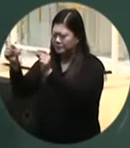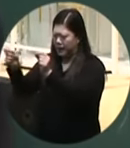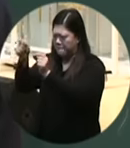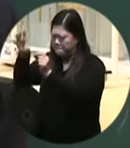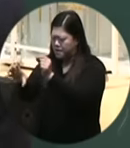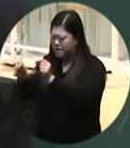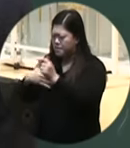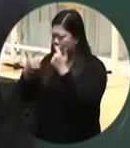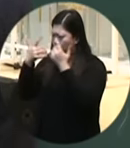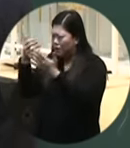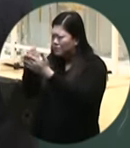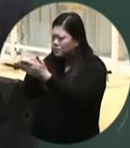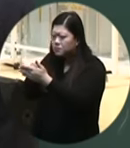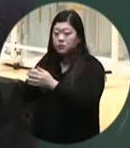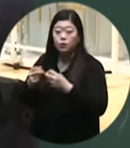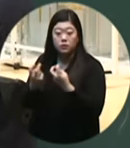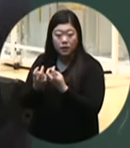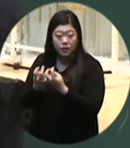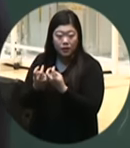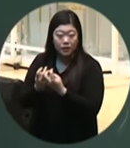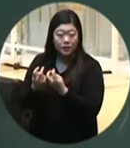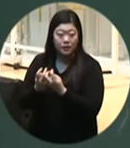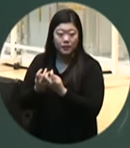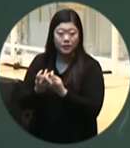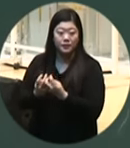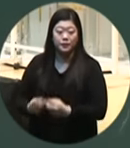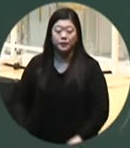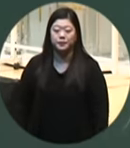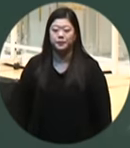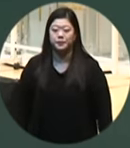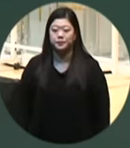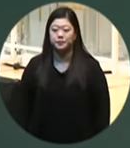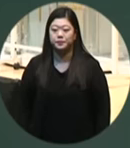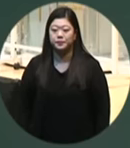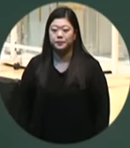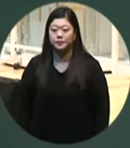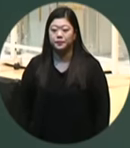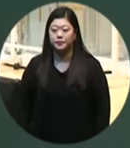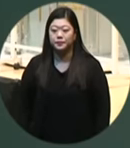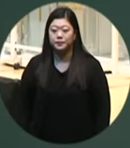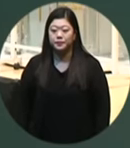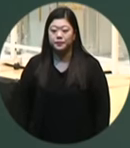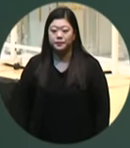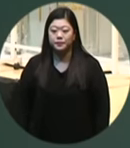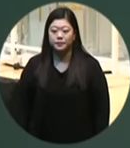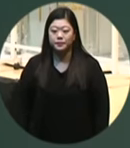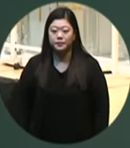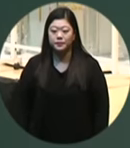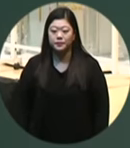How important is it for us to establish our life in front of God's word? 지금부터